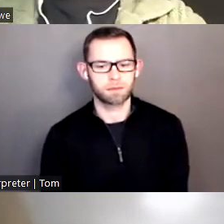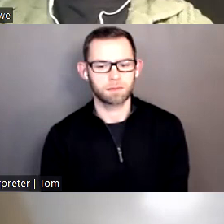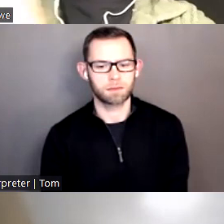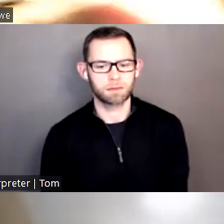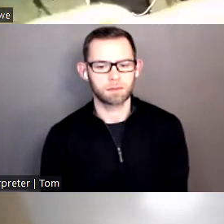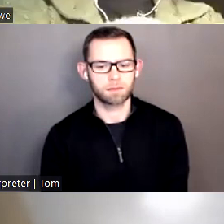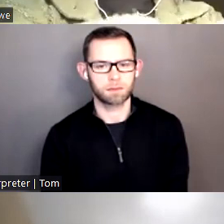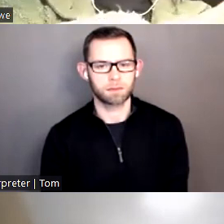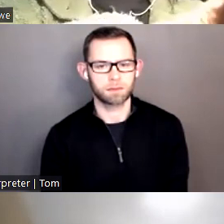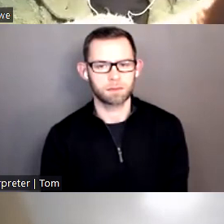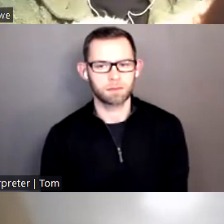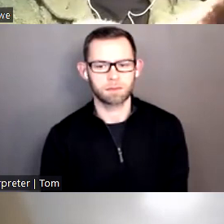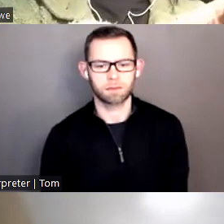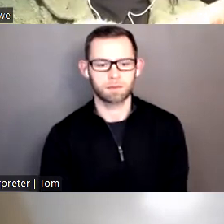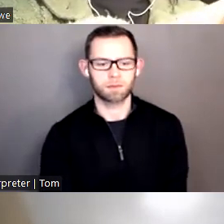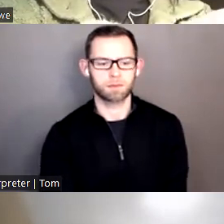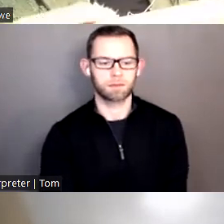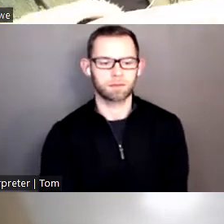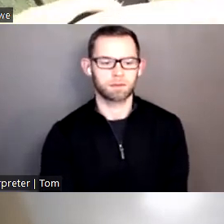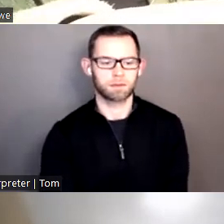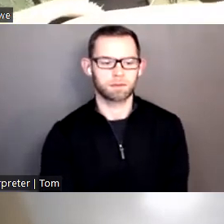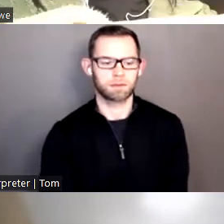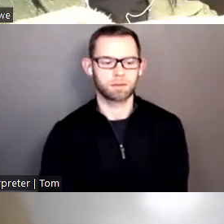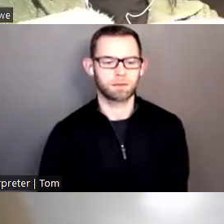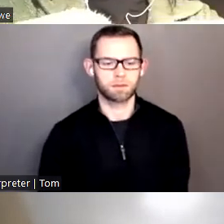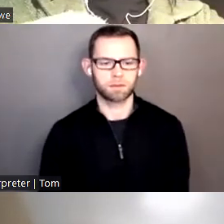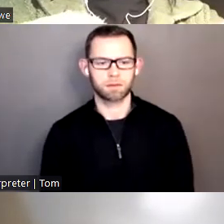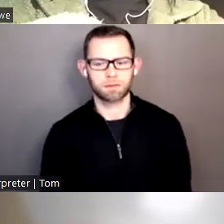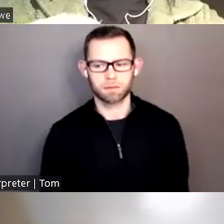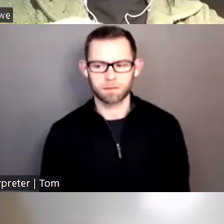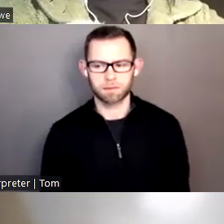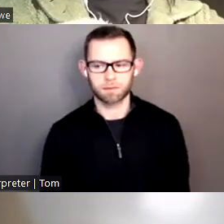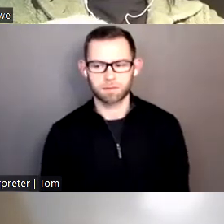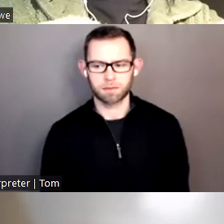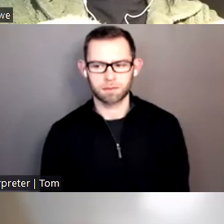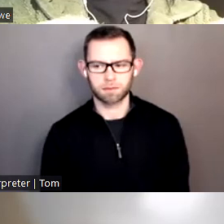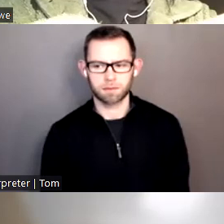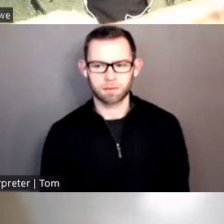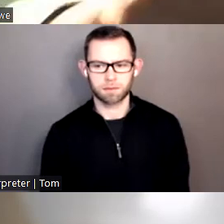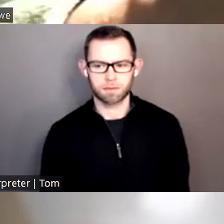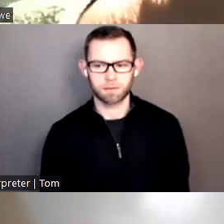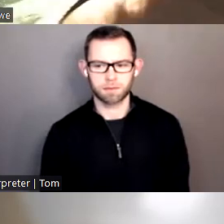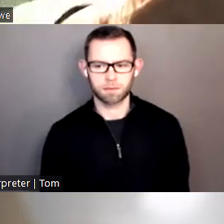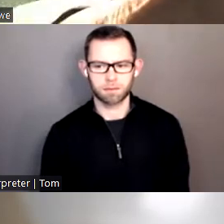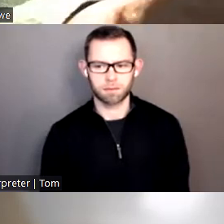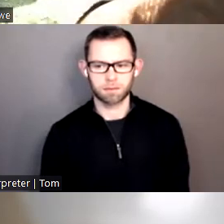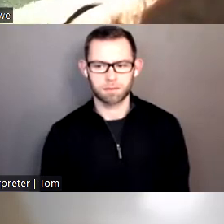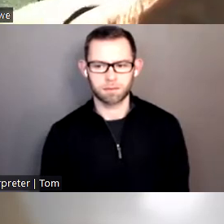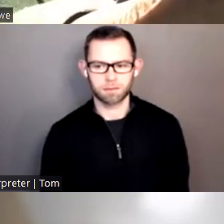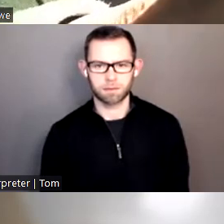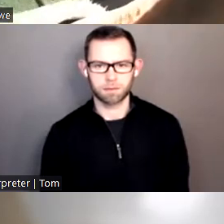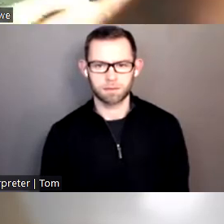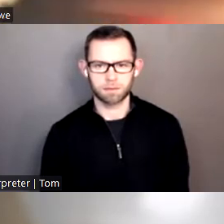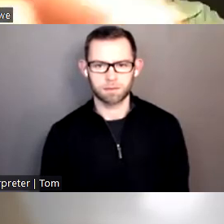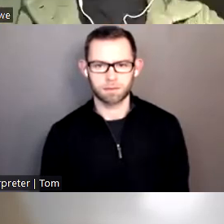comment État cultural qui lingüística, gagne une se diversité debería de de incluir esa linguistique, parte, nous devons que faire en sorte que